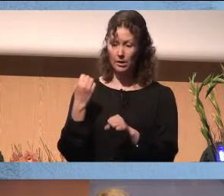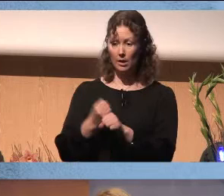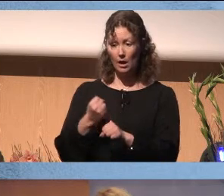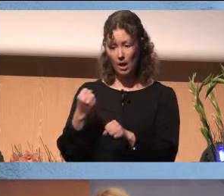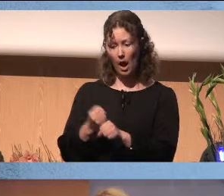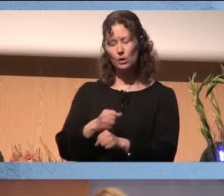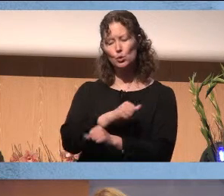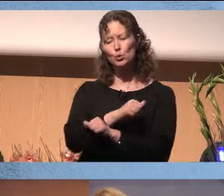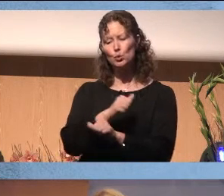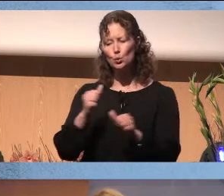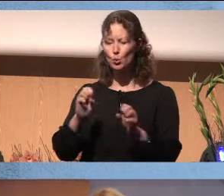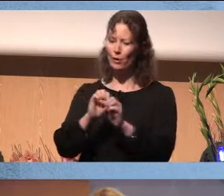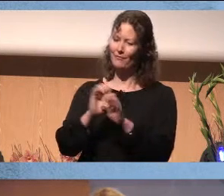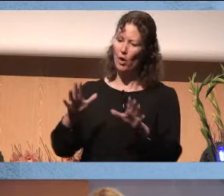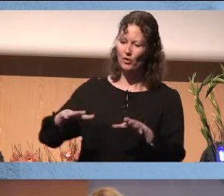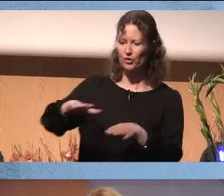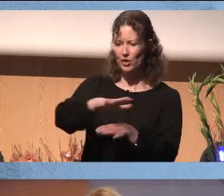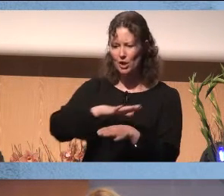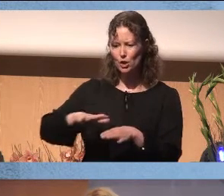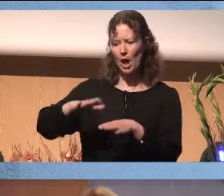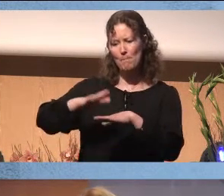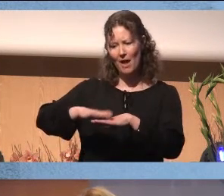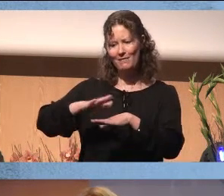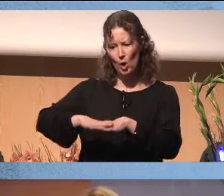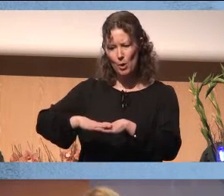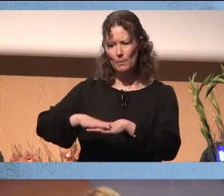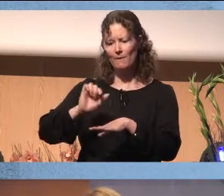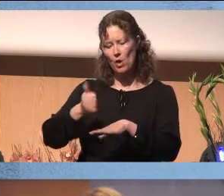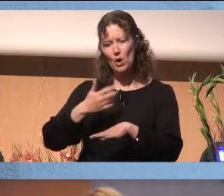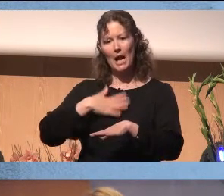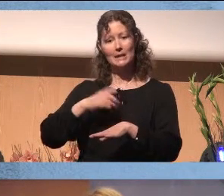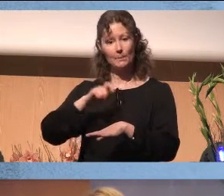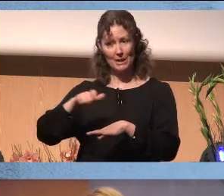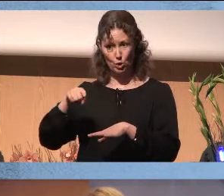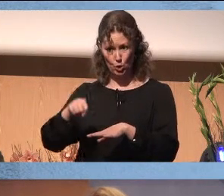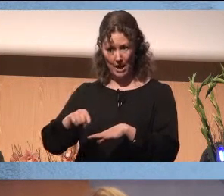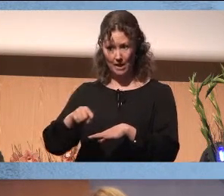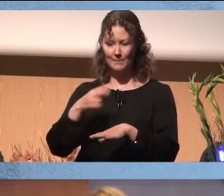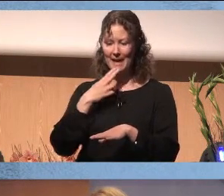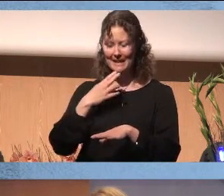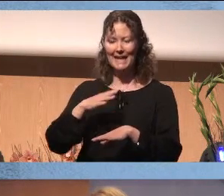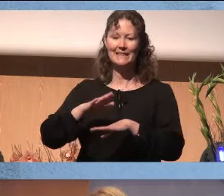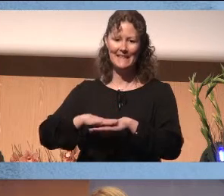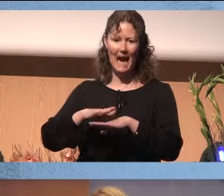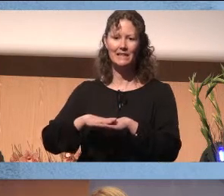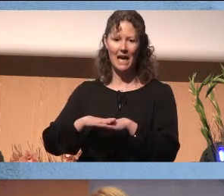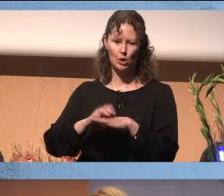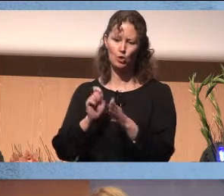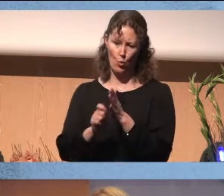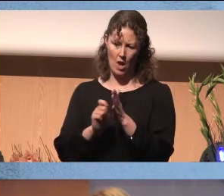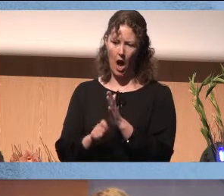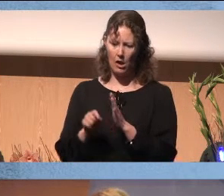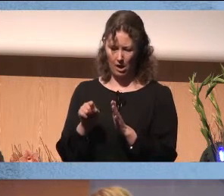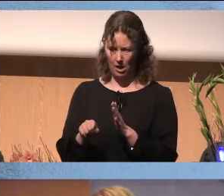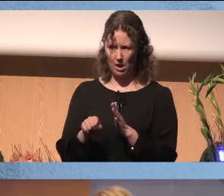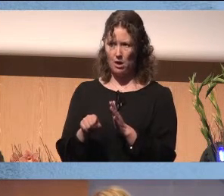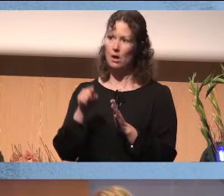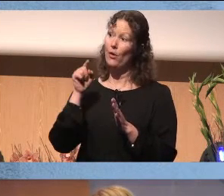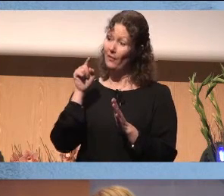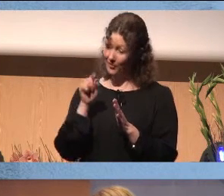en stor, flott nasjonal plattform for helsepersonell, som heter Kjernejournal. Og